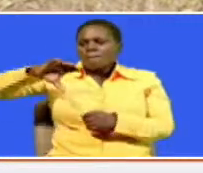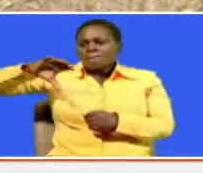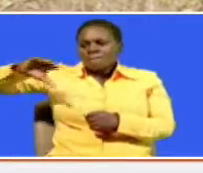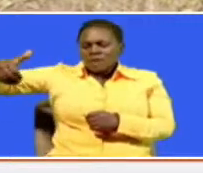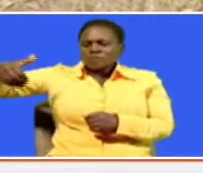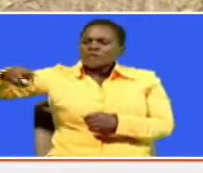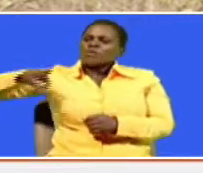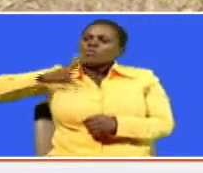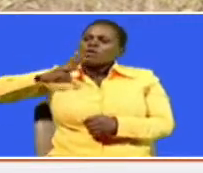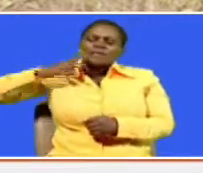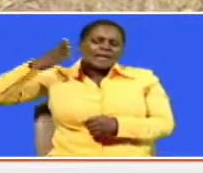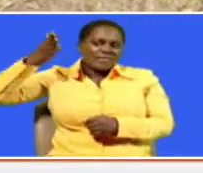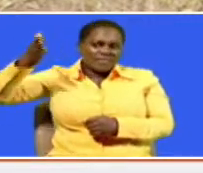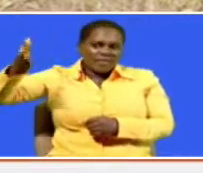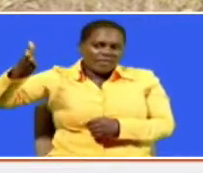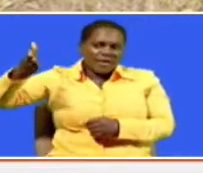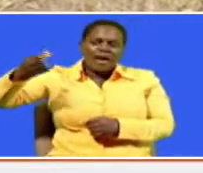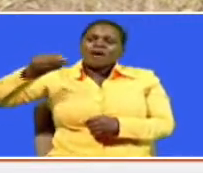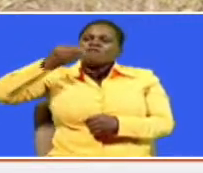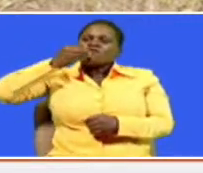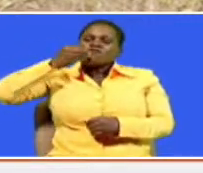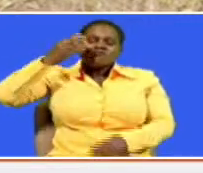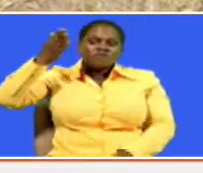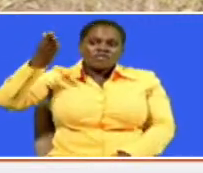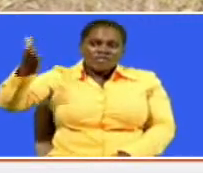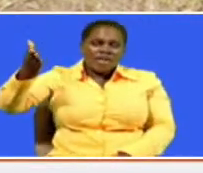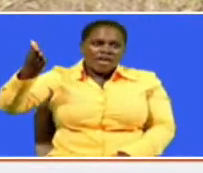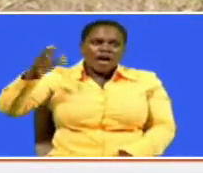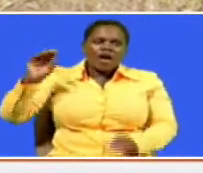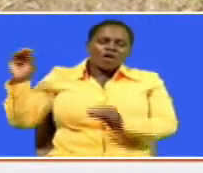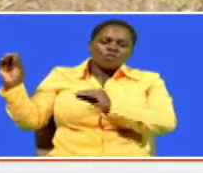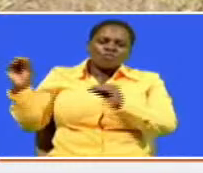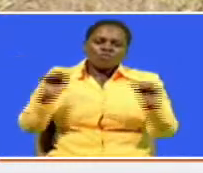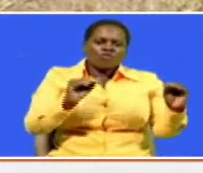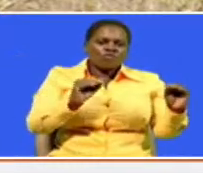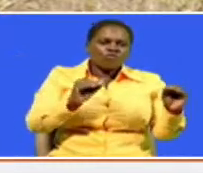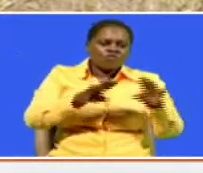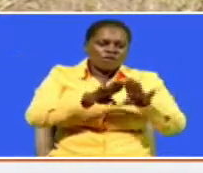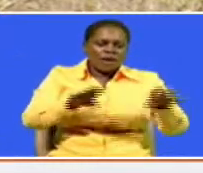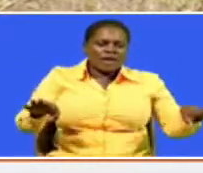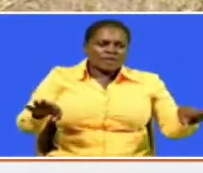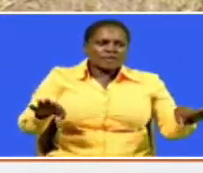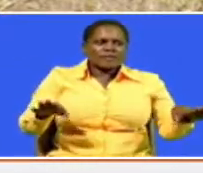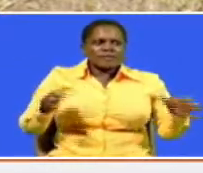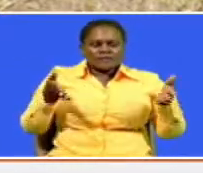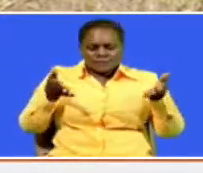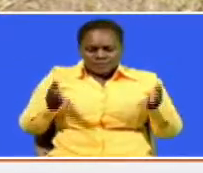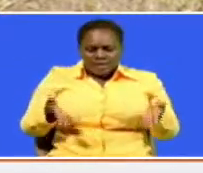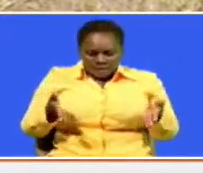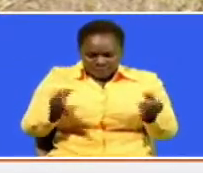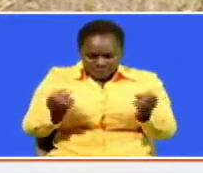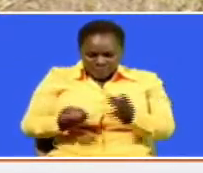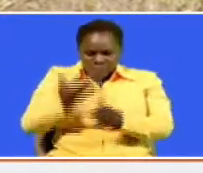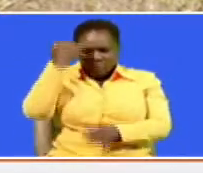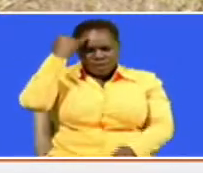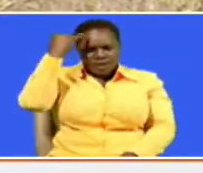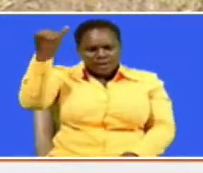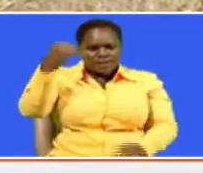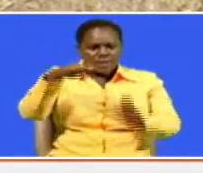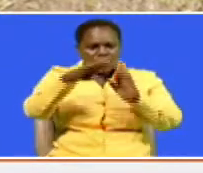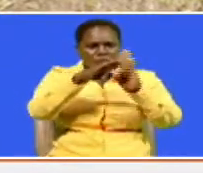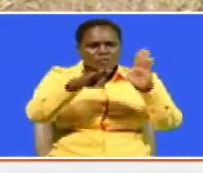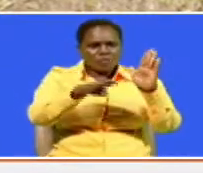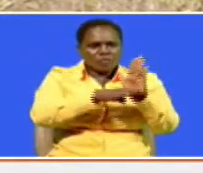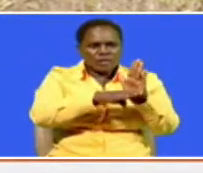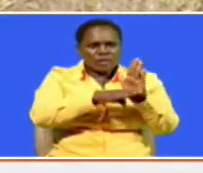kuna maji, kuna chakula, wanahama, wanatoka kwa mashamba wanahama. Ndio maana tulikuja na hii program ambayo inaitwa